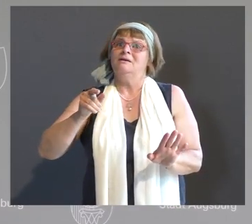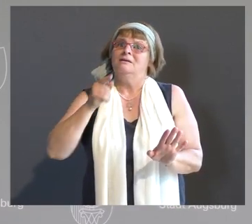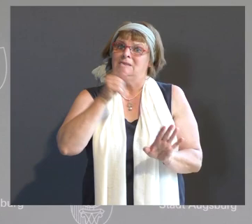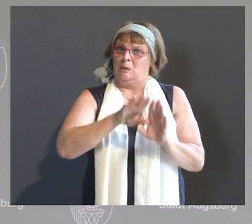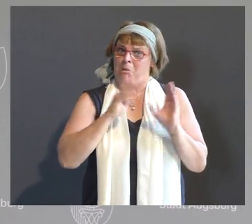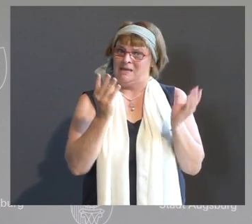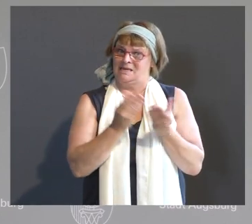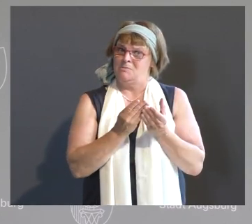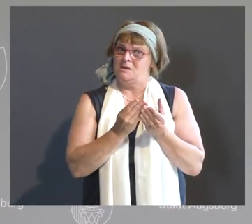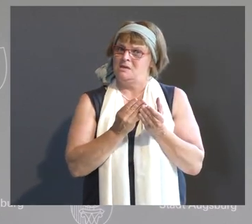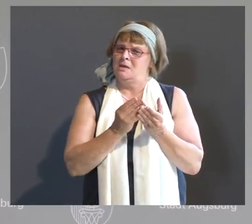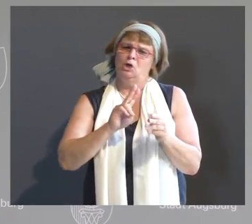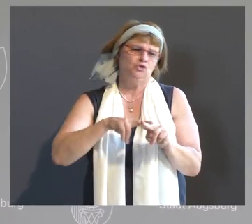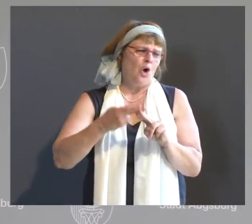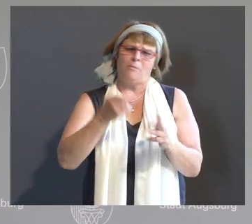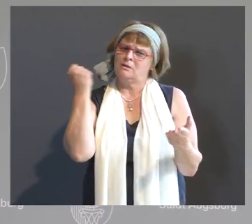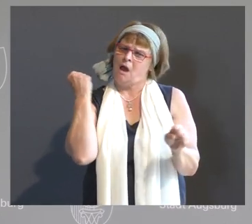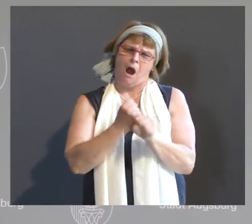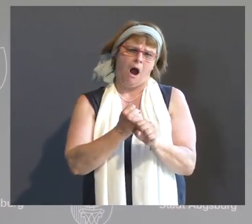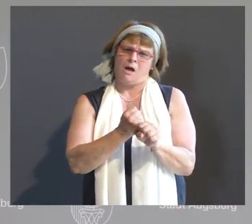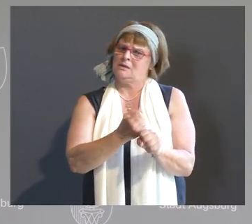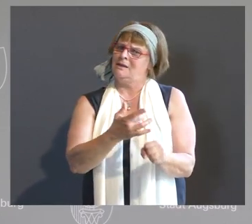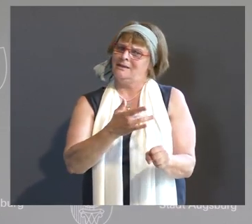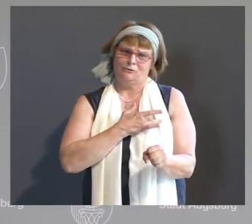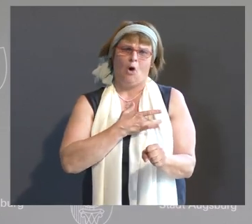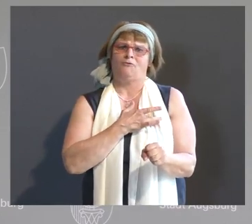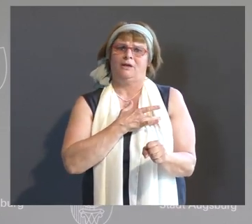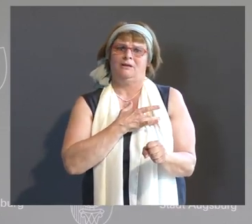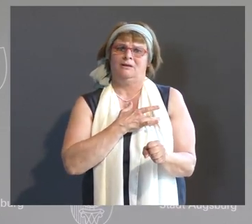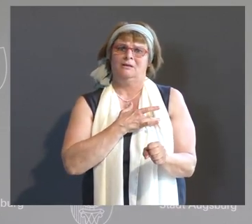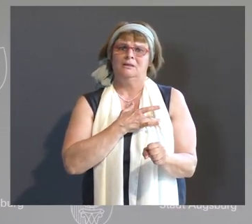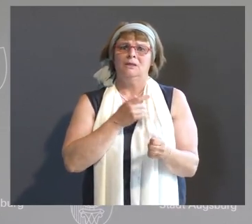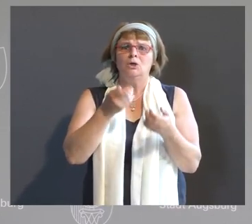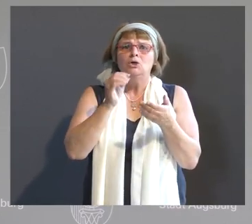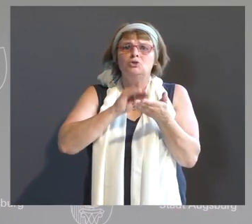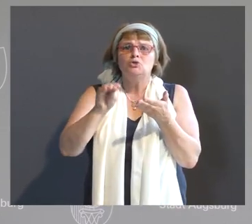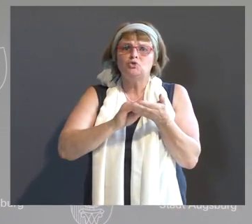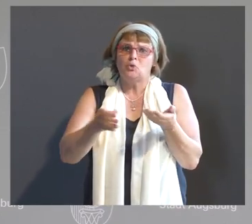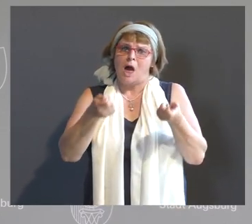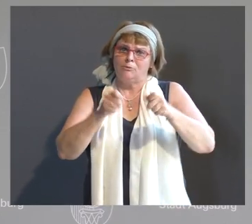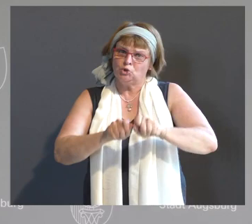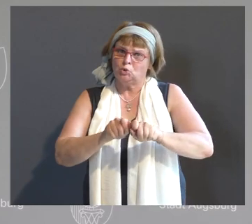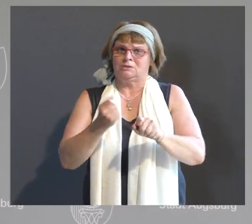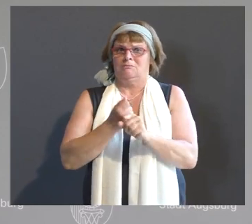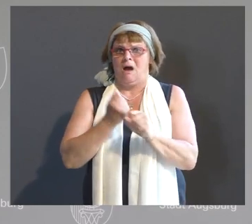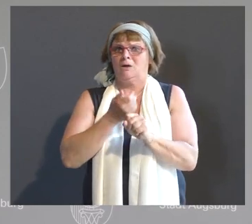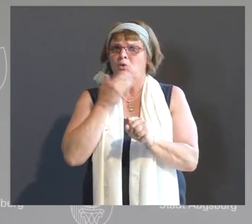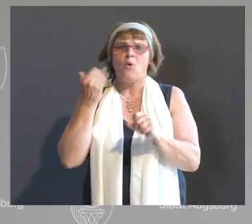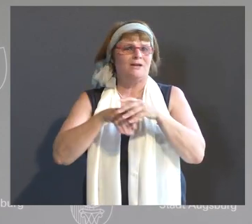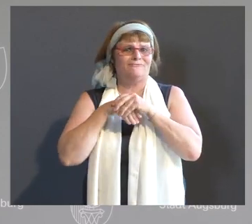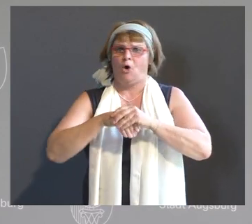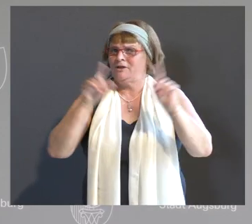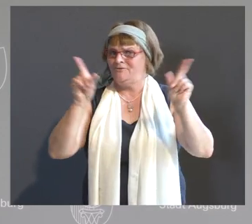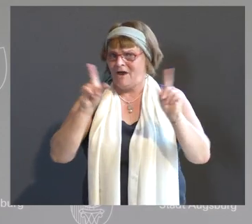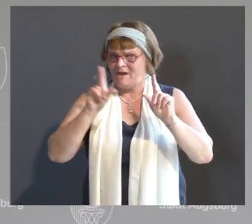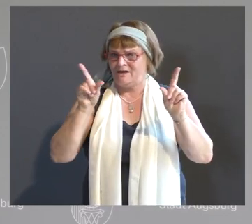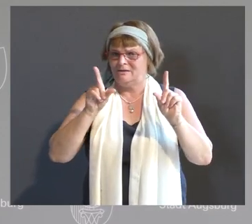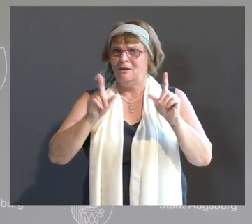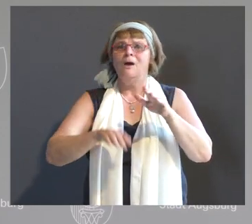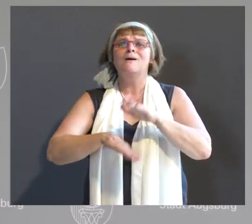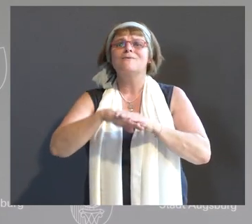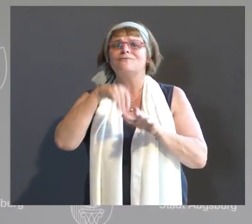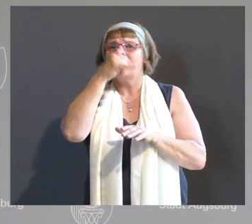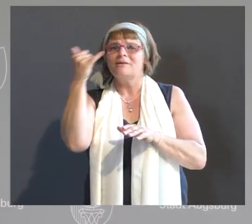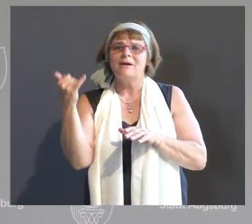getroffen. Den Schulabschluss zu machen, ohne dies mit Familie und Freunden gemeinsam feiern zu können. Volljährig zu werden, ohne